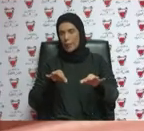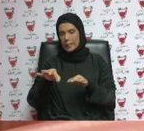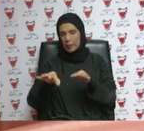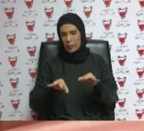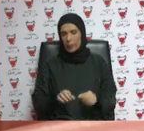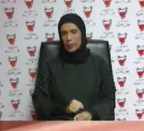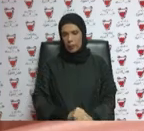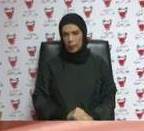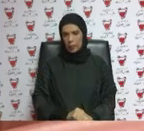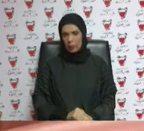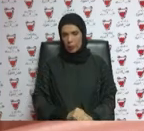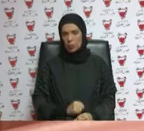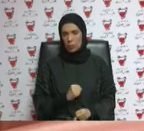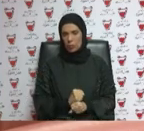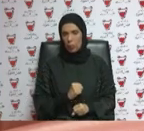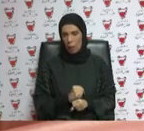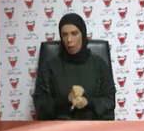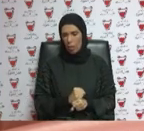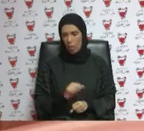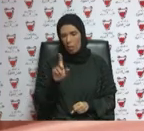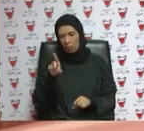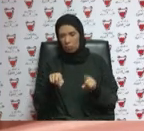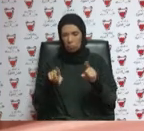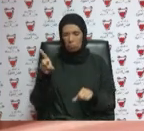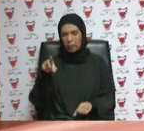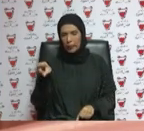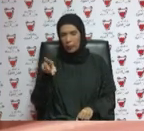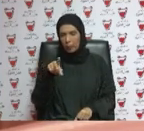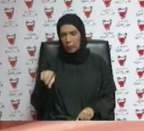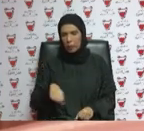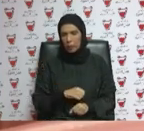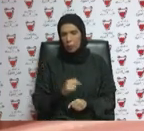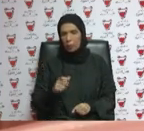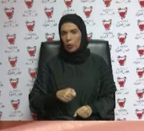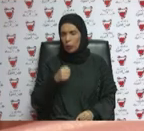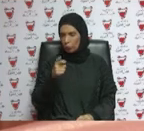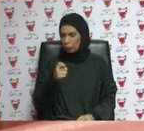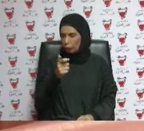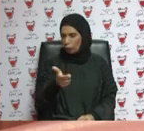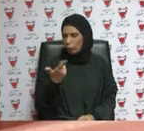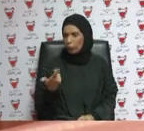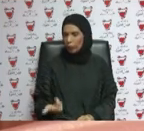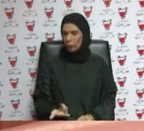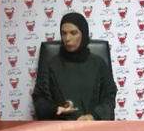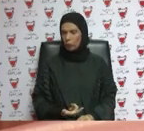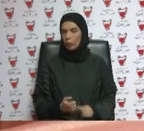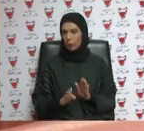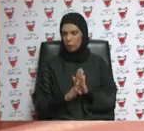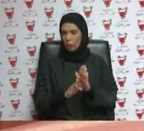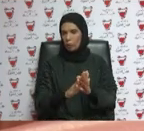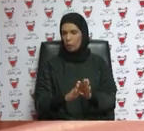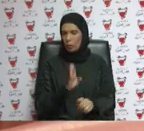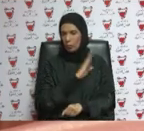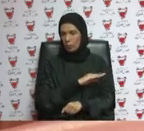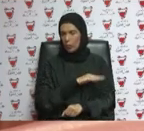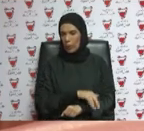كانت التنفيذ في بعض الخلل لأن كان أصحاب الأعمال ما كان بعضهم يسدد هذا الدعم إلى الموظف